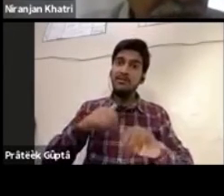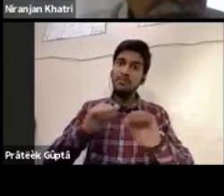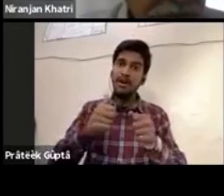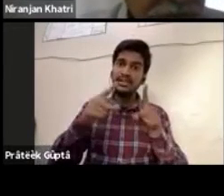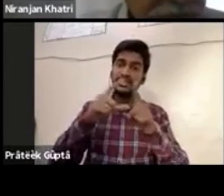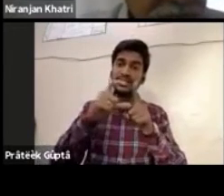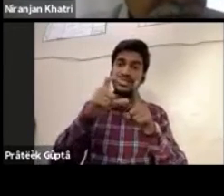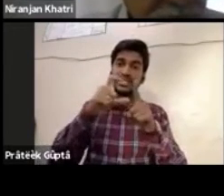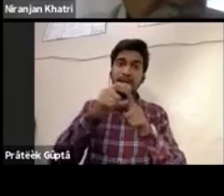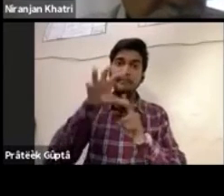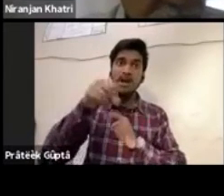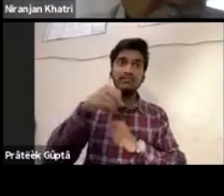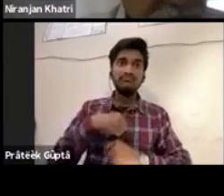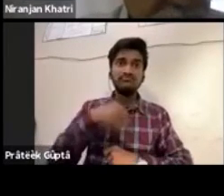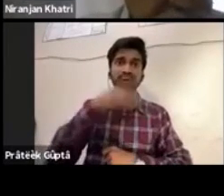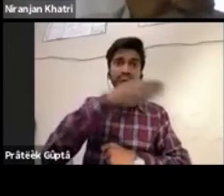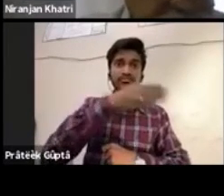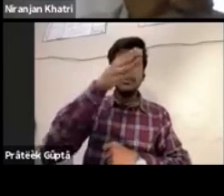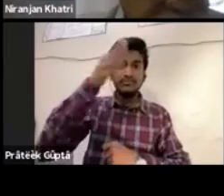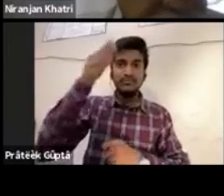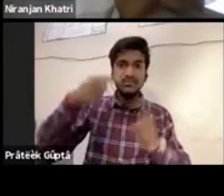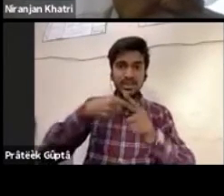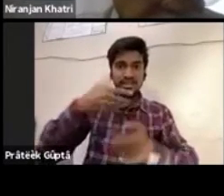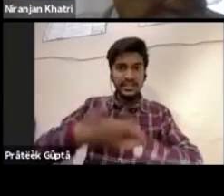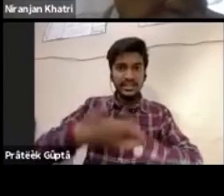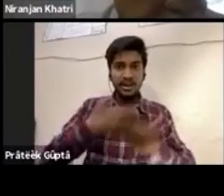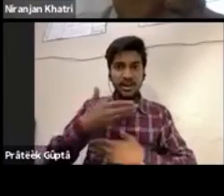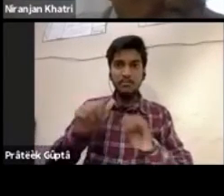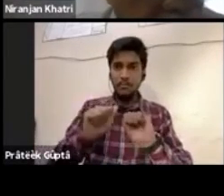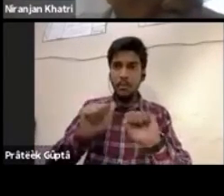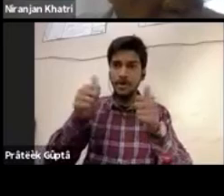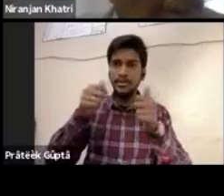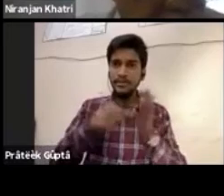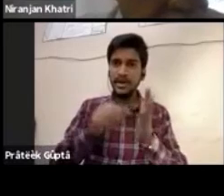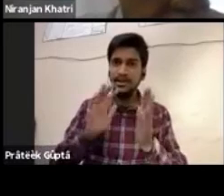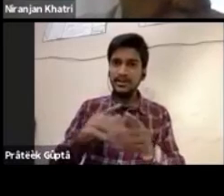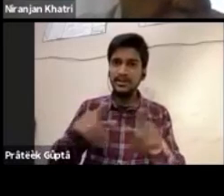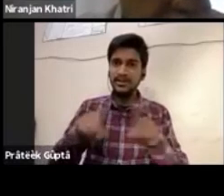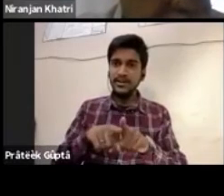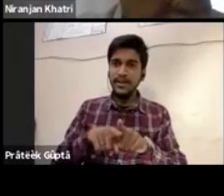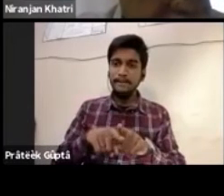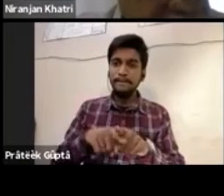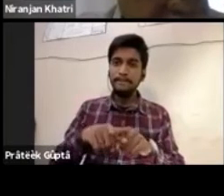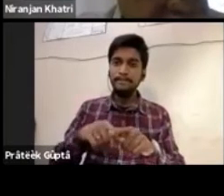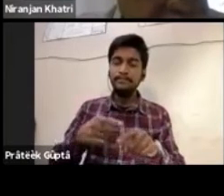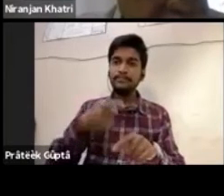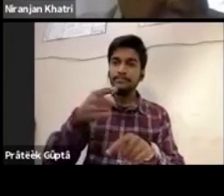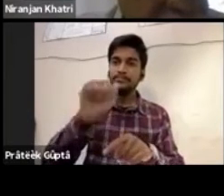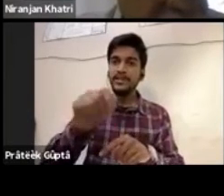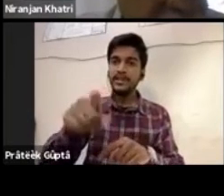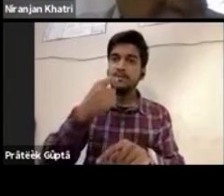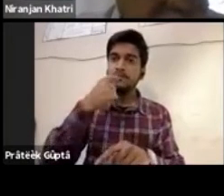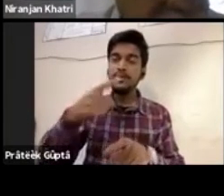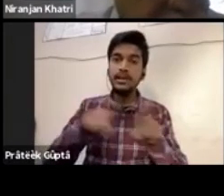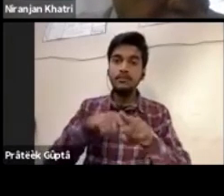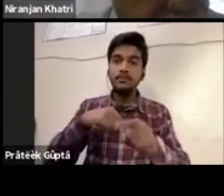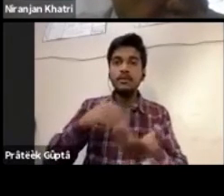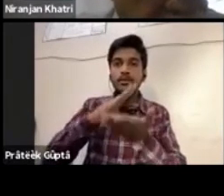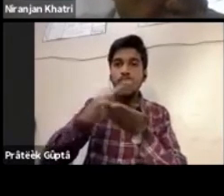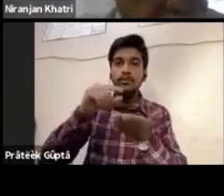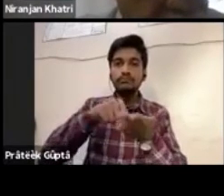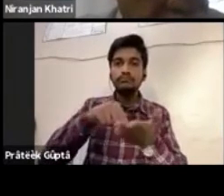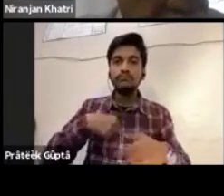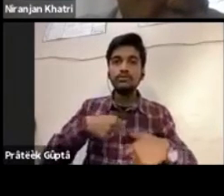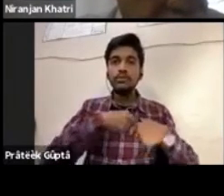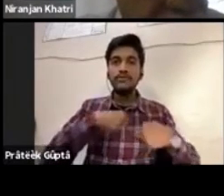की पर्सन को ट्रेन कर सकते हैं जो जैसे फॉर एग्जाम्पल आई एम इन पंचायती राज ट्रेनिंग सेंटर, तो क्या ऐसा